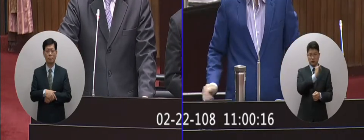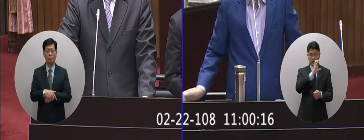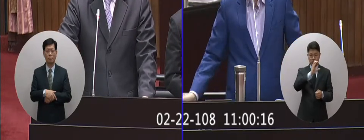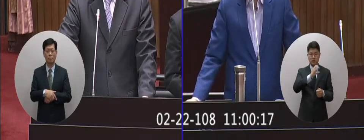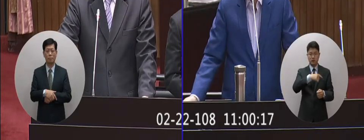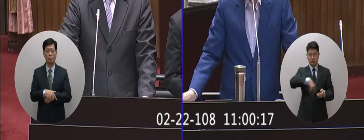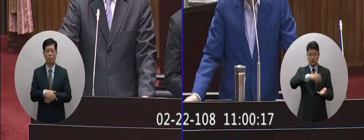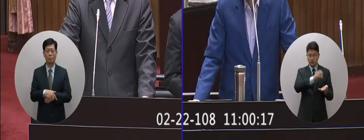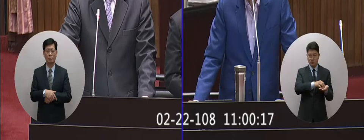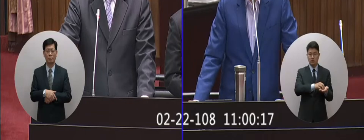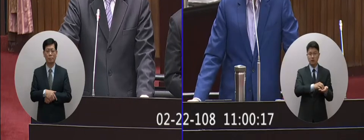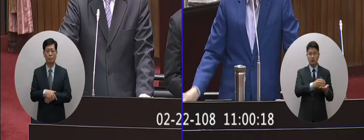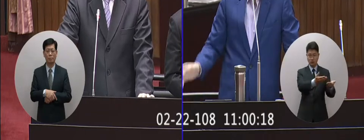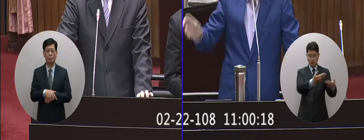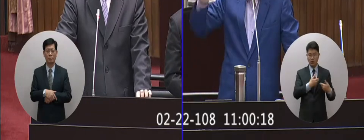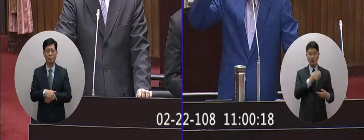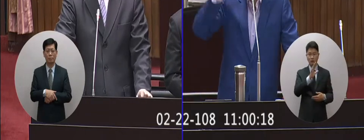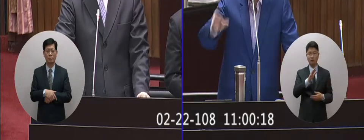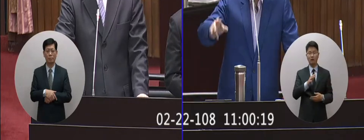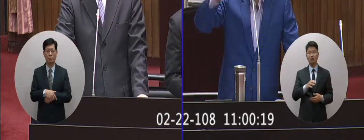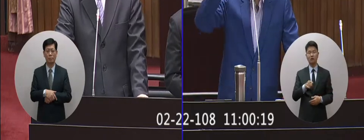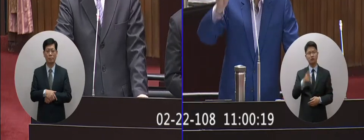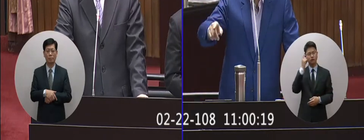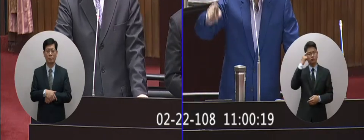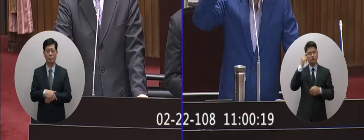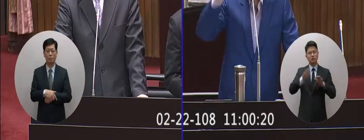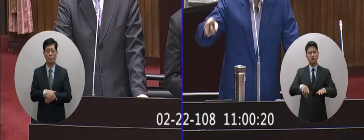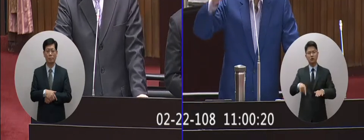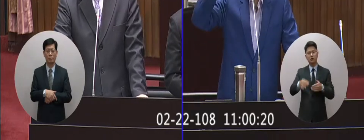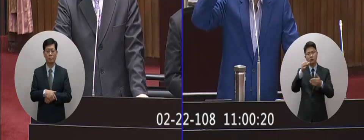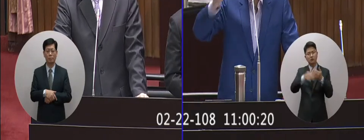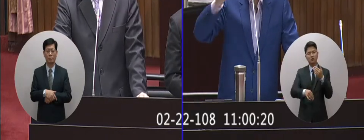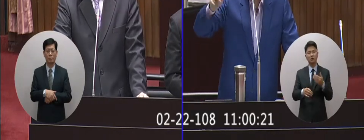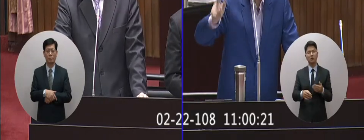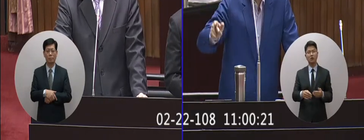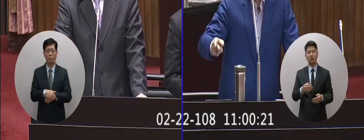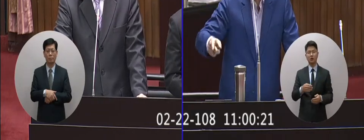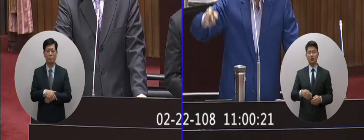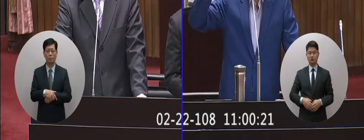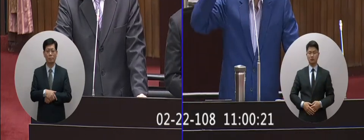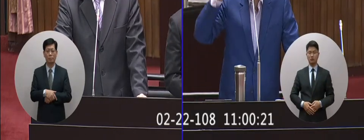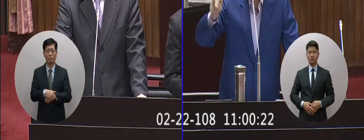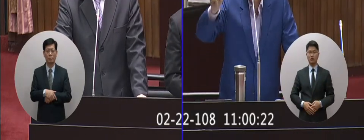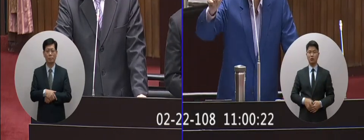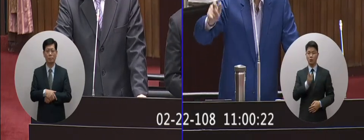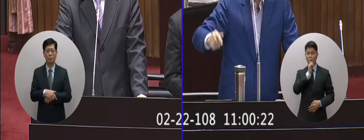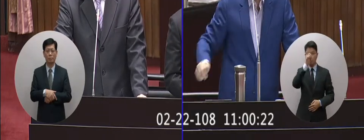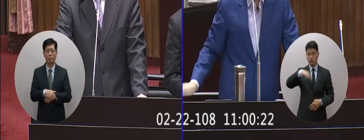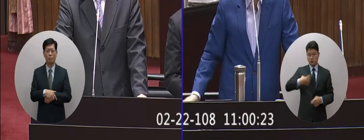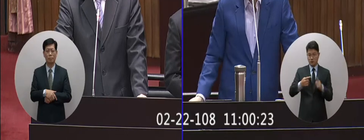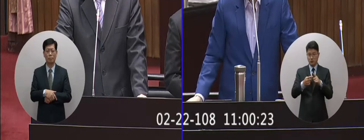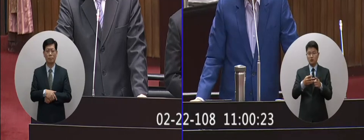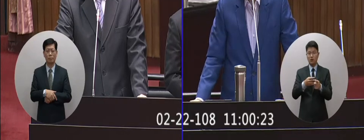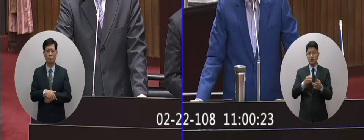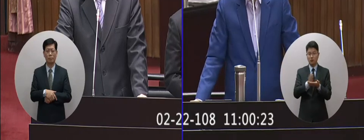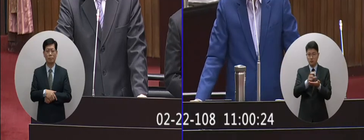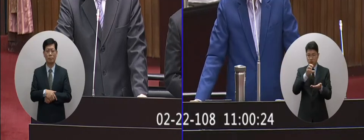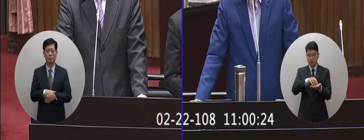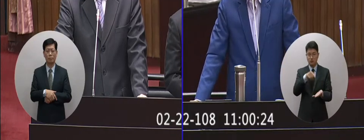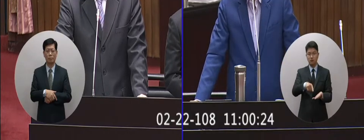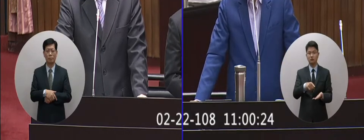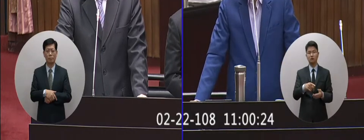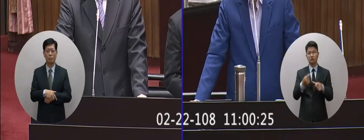证。你觉得此刻？只规范要求只有自然人凭证可以做公投联署，你觉